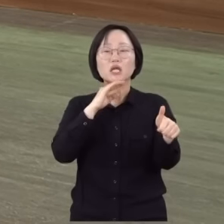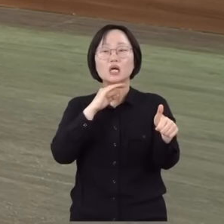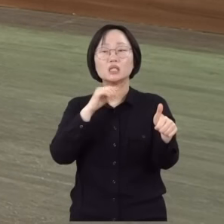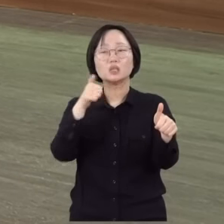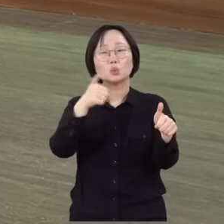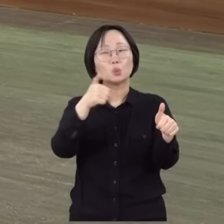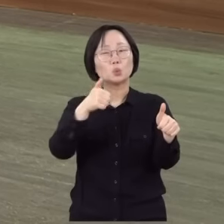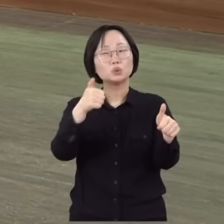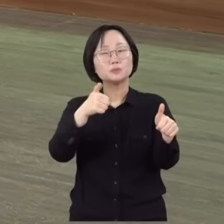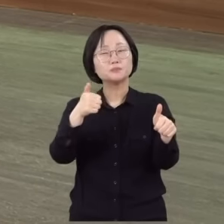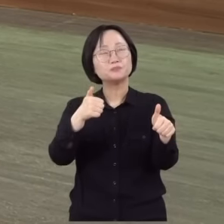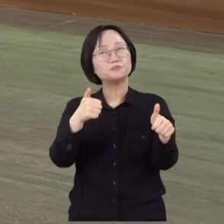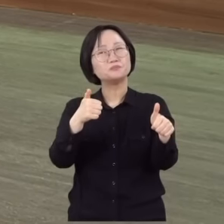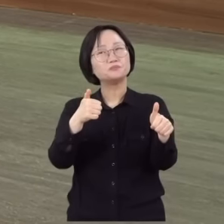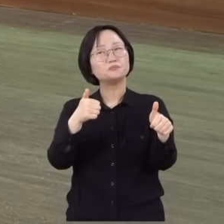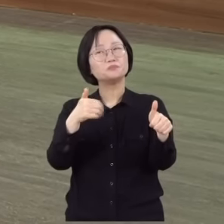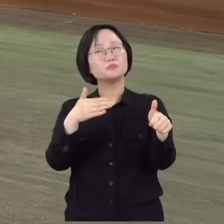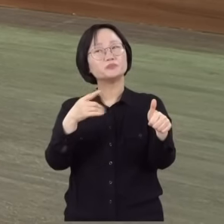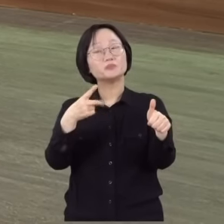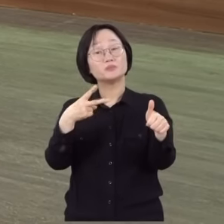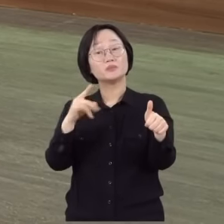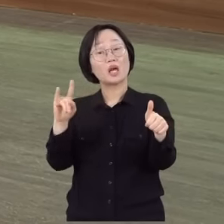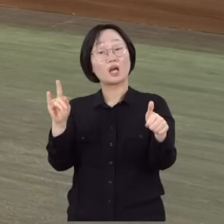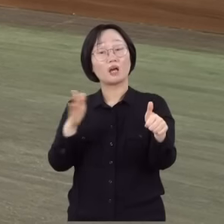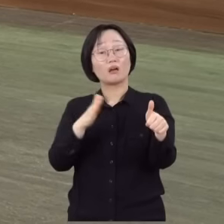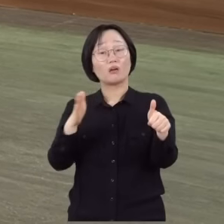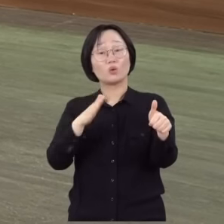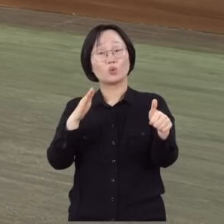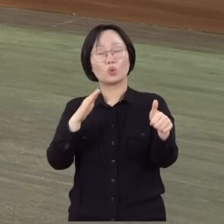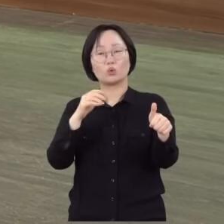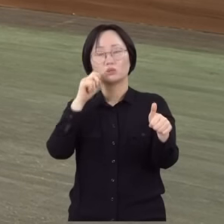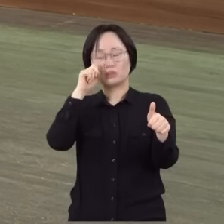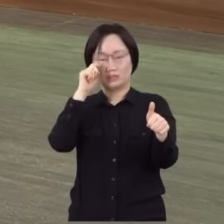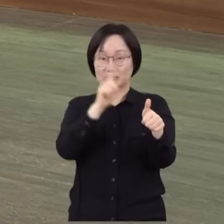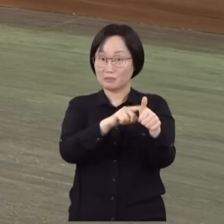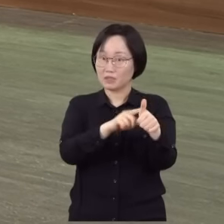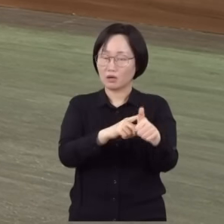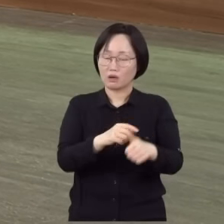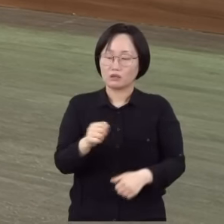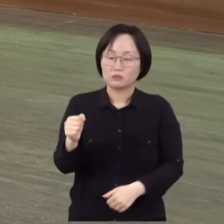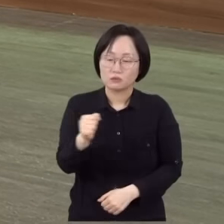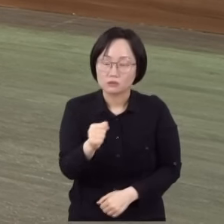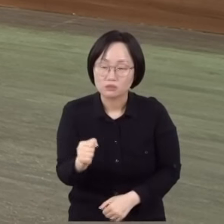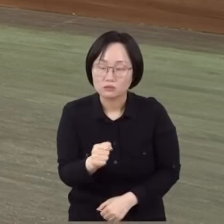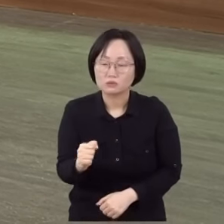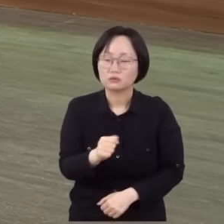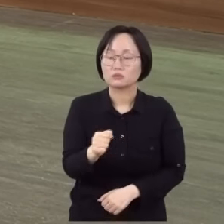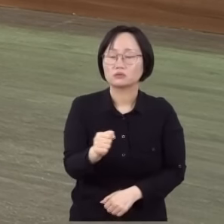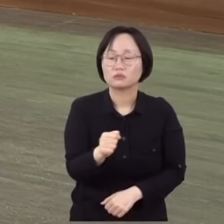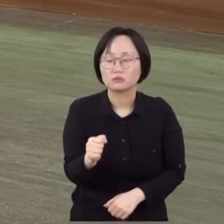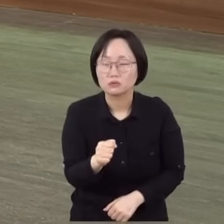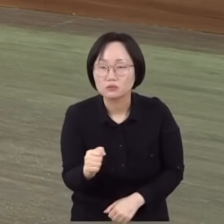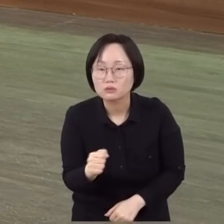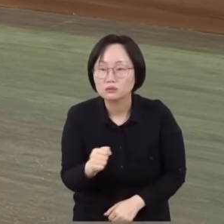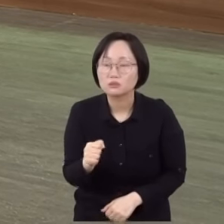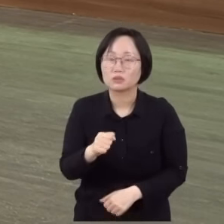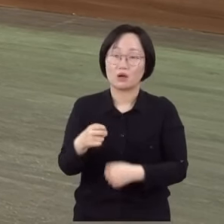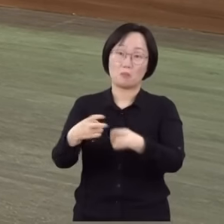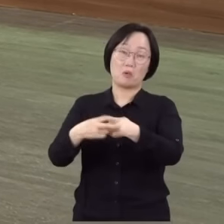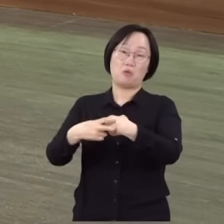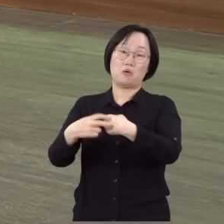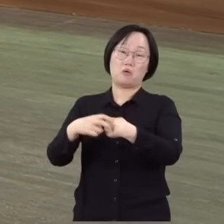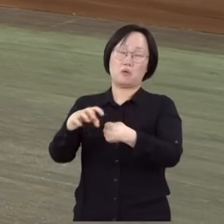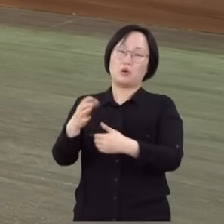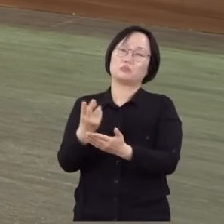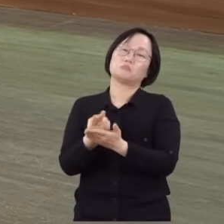지팡이를 짚고 병원에 번을 하게 되었다고 합니다 걷는 것도 지팡이 없이는